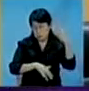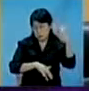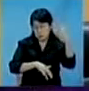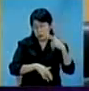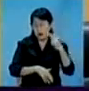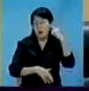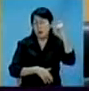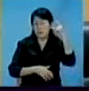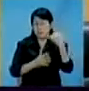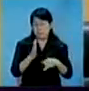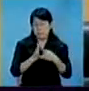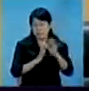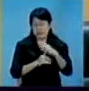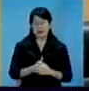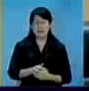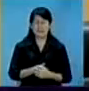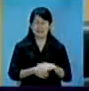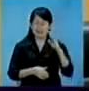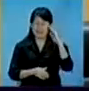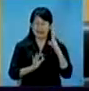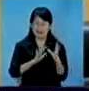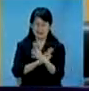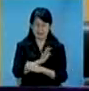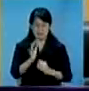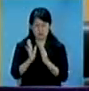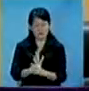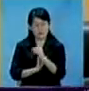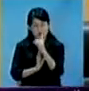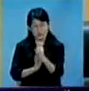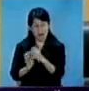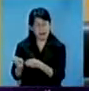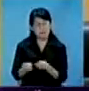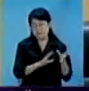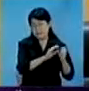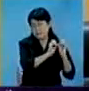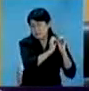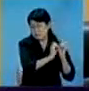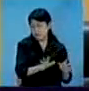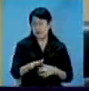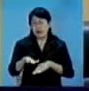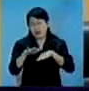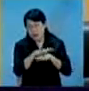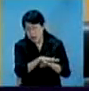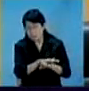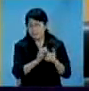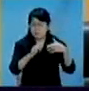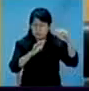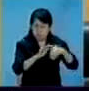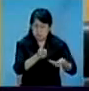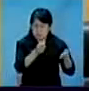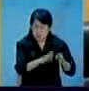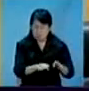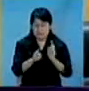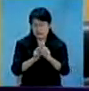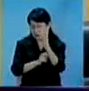ไม่มีการขโมยศพเอาไปซ่อนหรือพาไปให้สูญหายทำลายหลักฐานอะไรทั้งสิ้นครับไม่มีแรงจูงใจใ